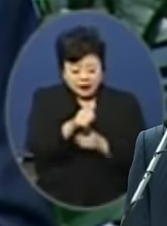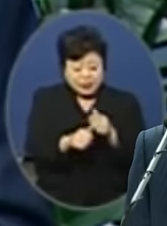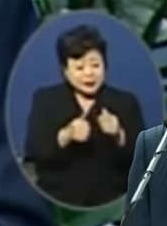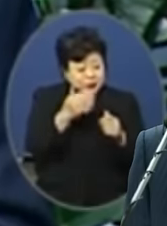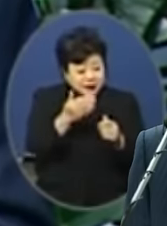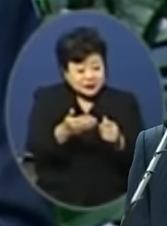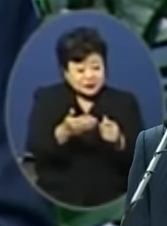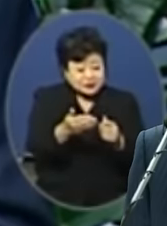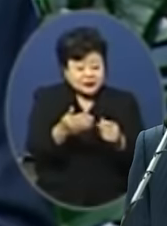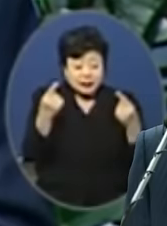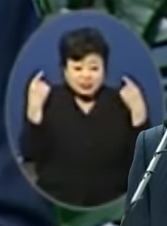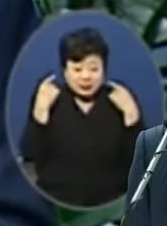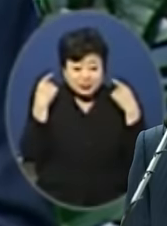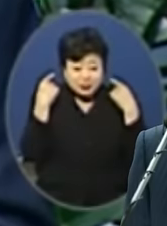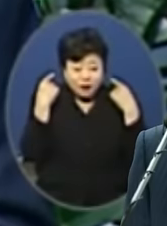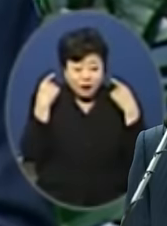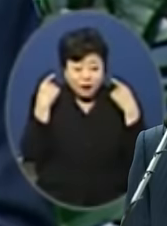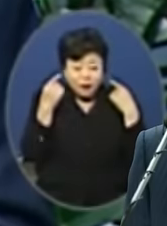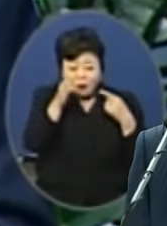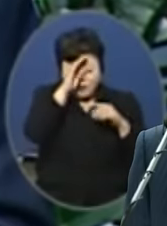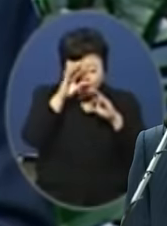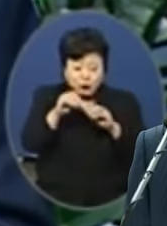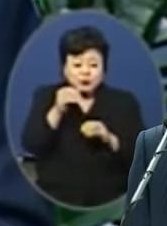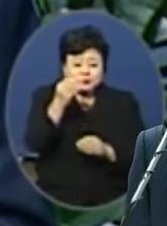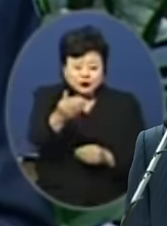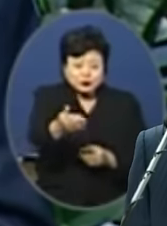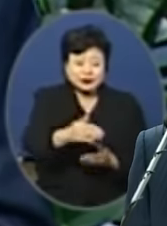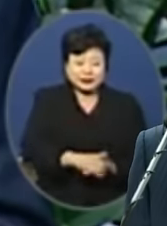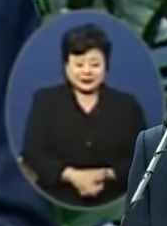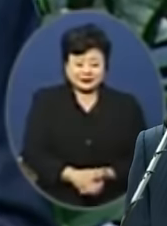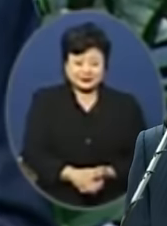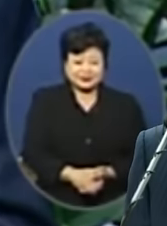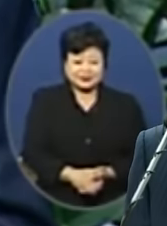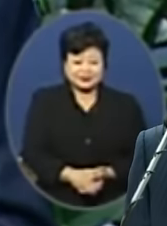하나님께서 들으시고 병고침을 주시는데